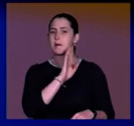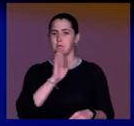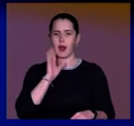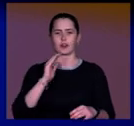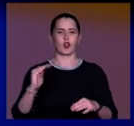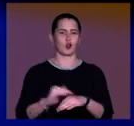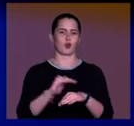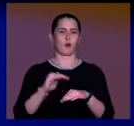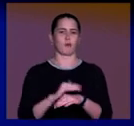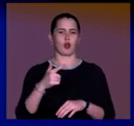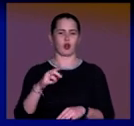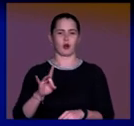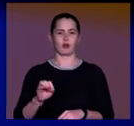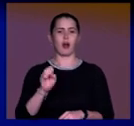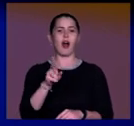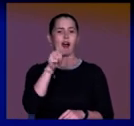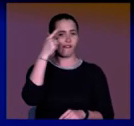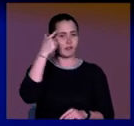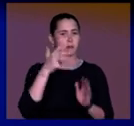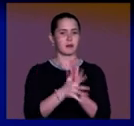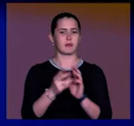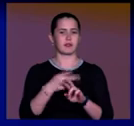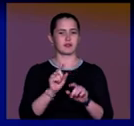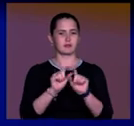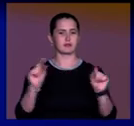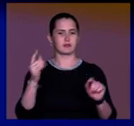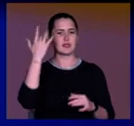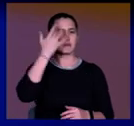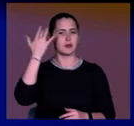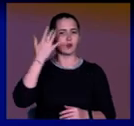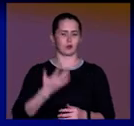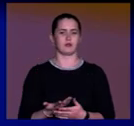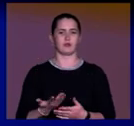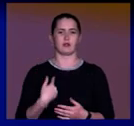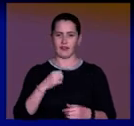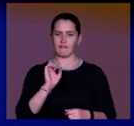как вы понимаете смысл этой пословицы ребят я вам помогу